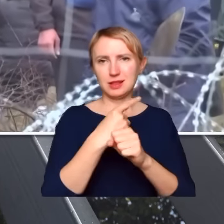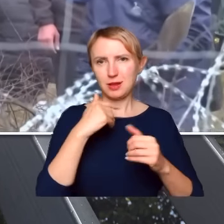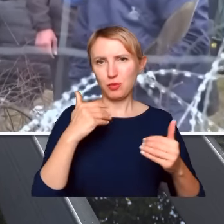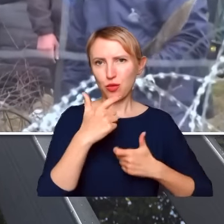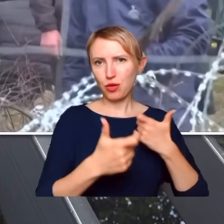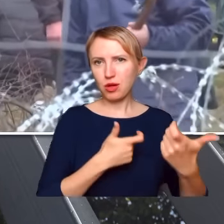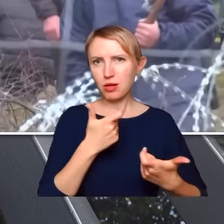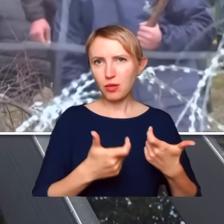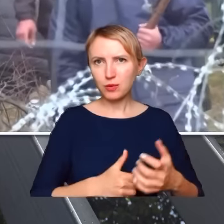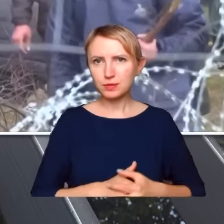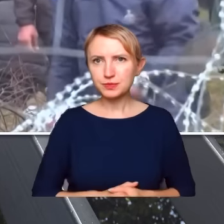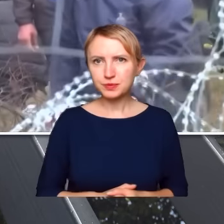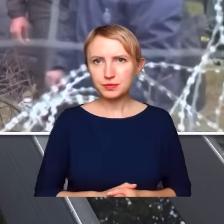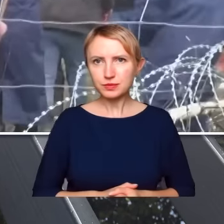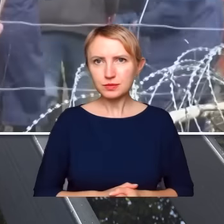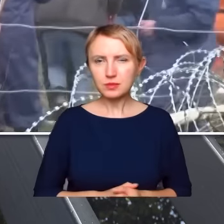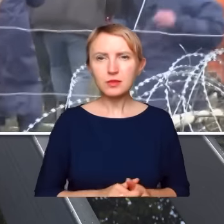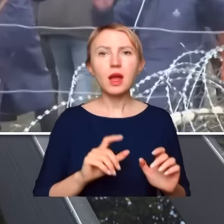Panie redaktorze,